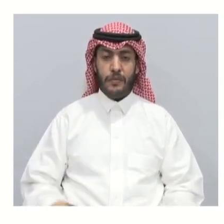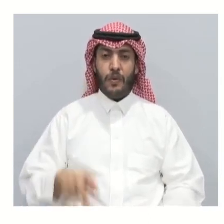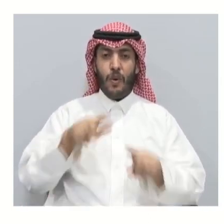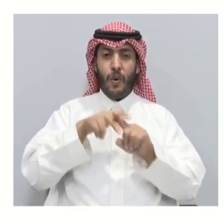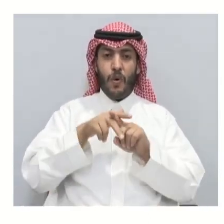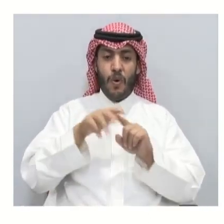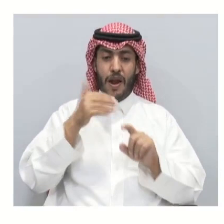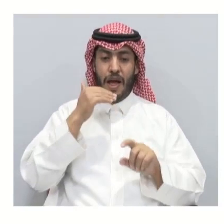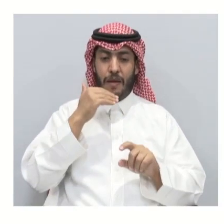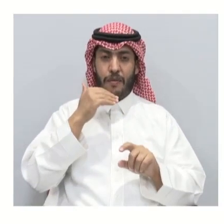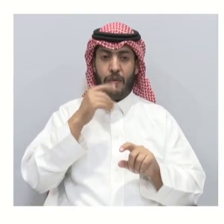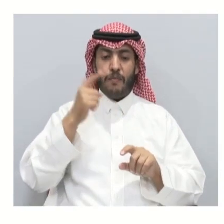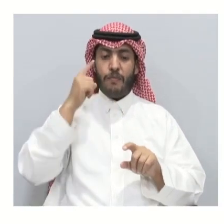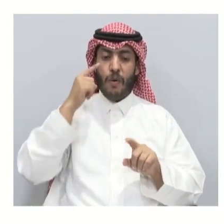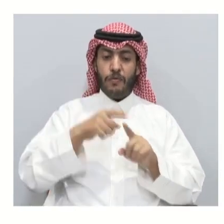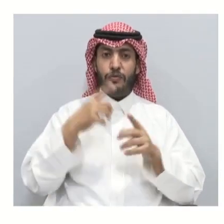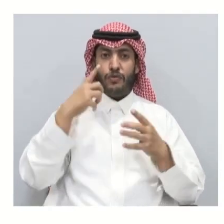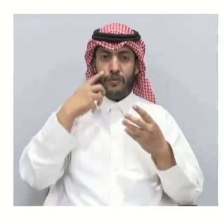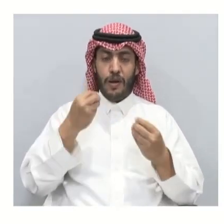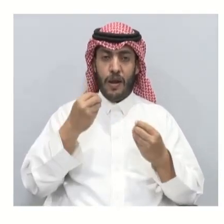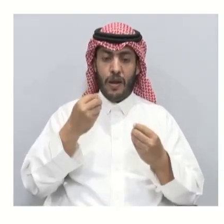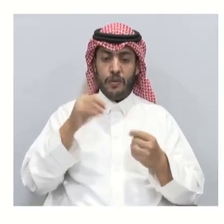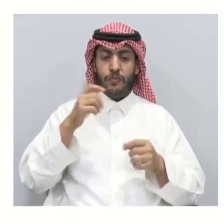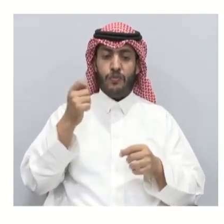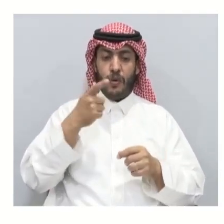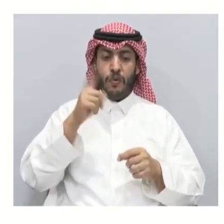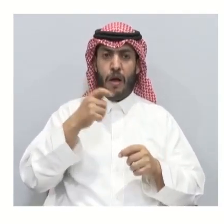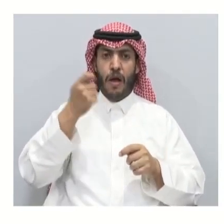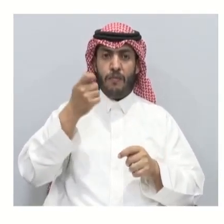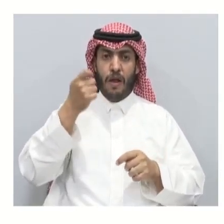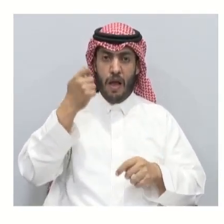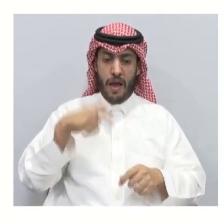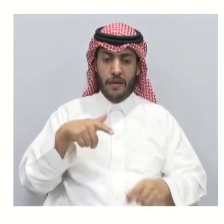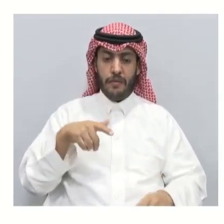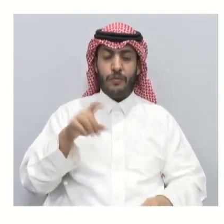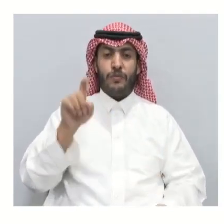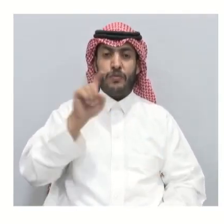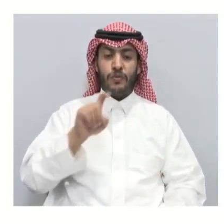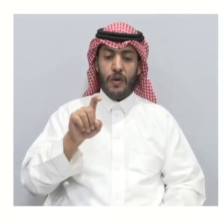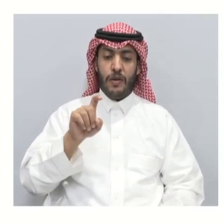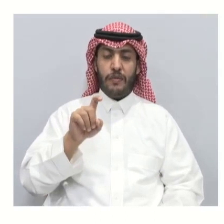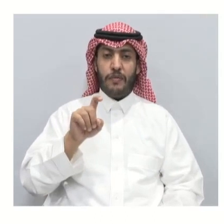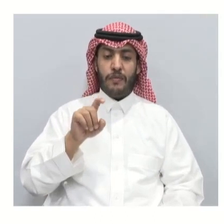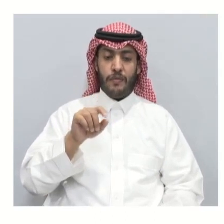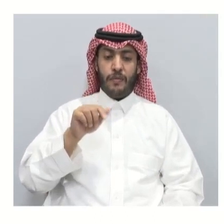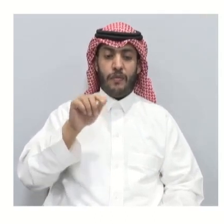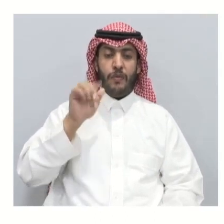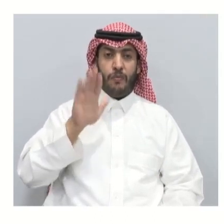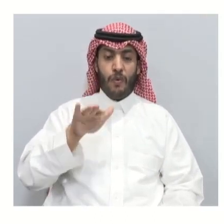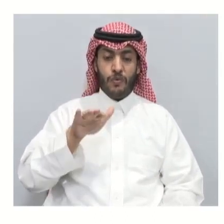الخيول العربيه معروفه بجمالها وسرعتها وغلاء ثمنها السؤال هنا يا مبدعين يقول